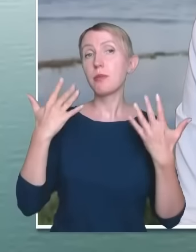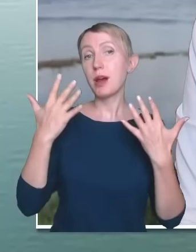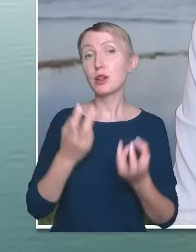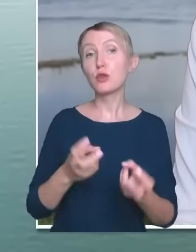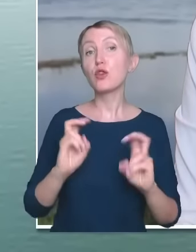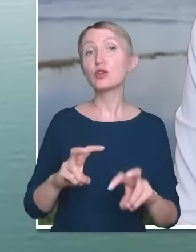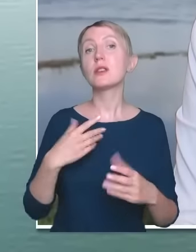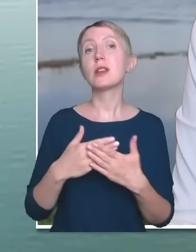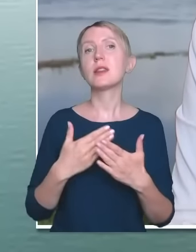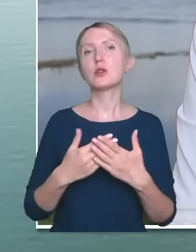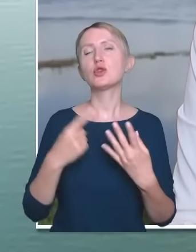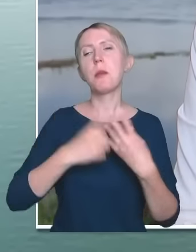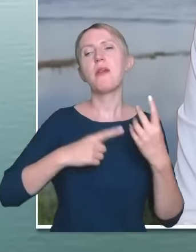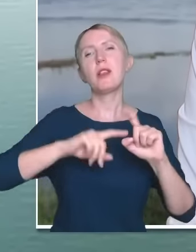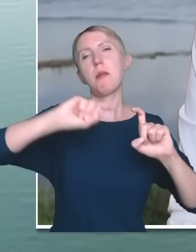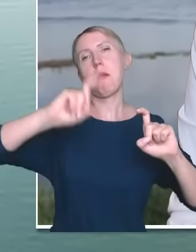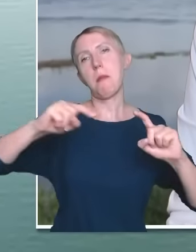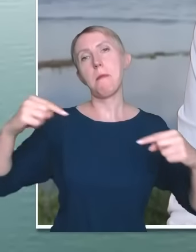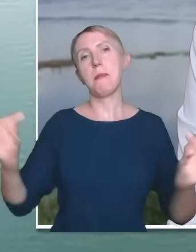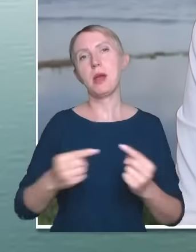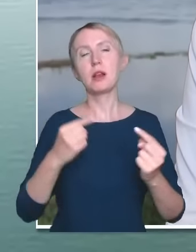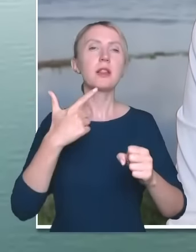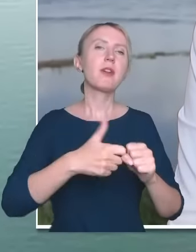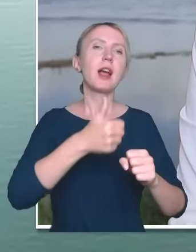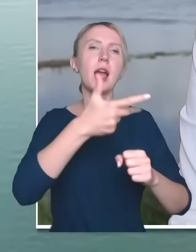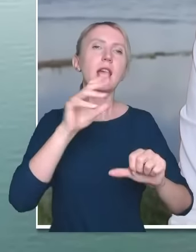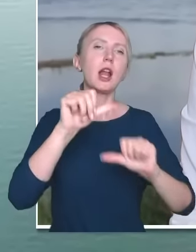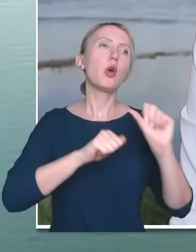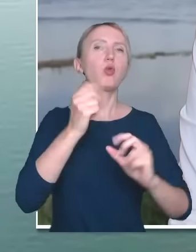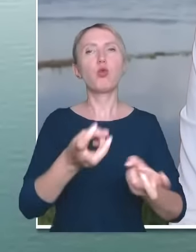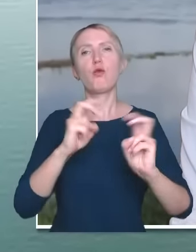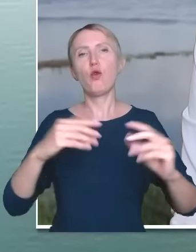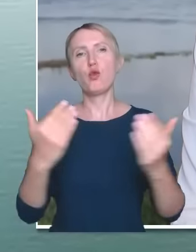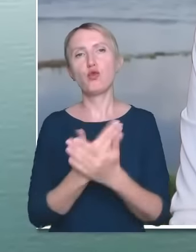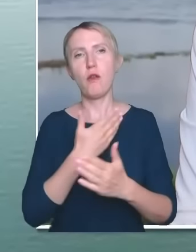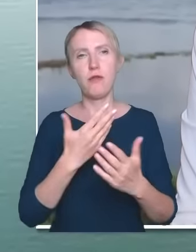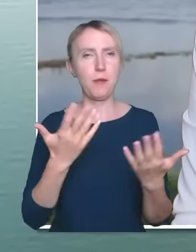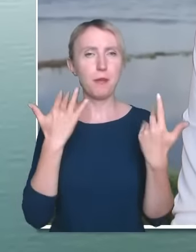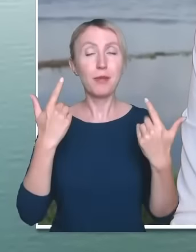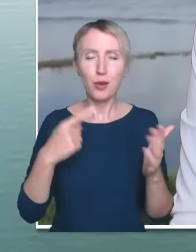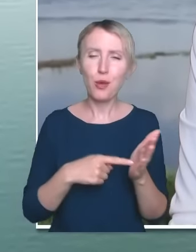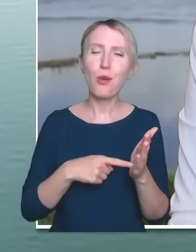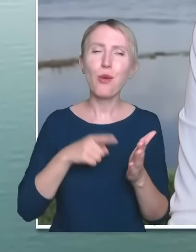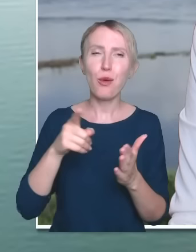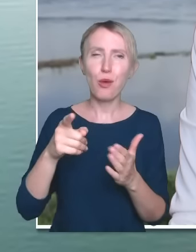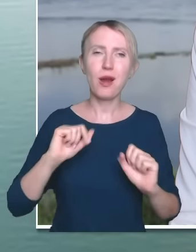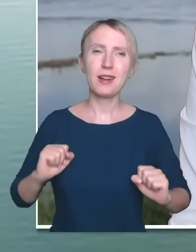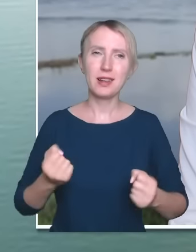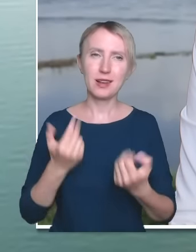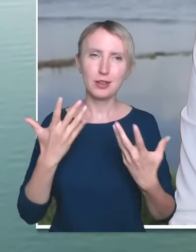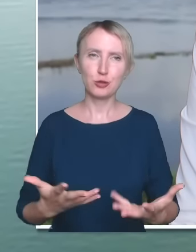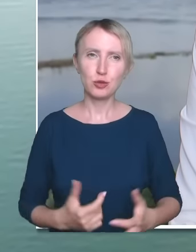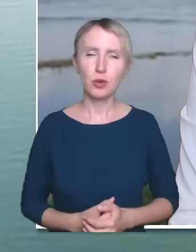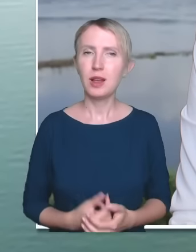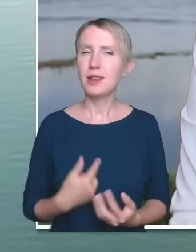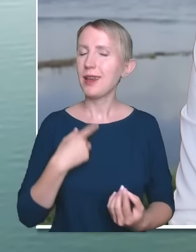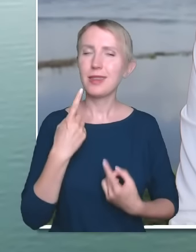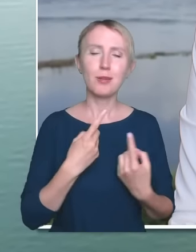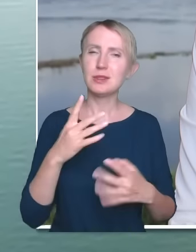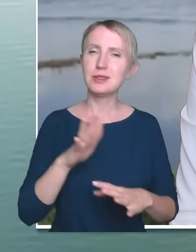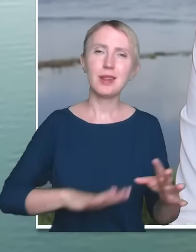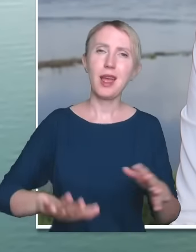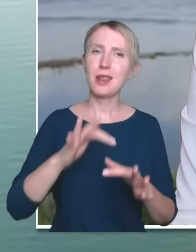w statystykach ładnie wyszło, że po 20 kilku latach wreszcie ktoś stworzył nowy park, bo to na tym najbardziej zależy aktywistom. Nie sądzę, żeby ten teren dzisiaj